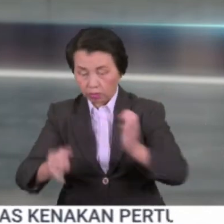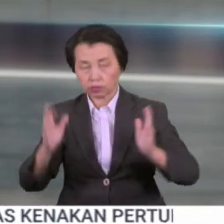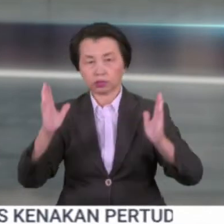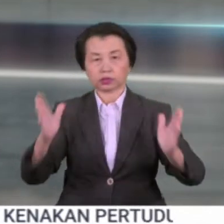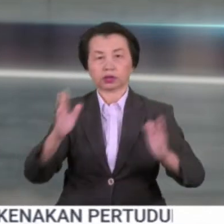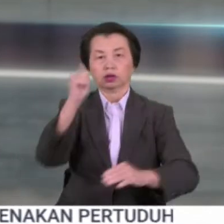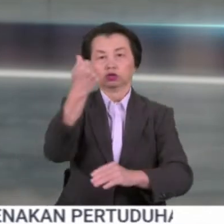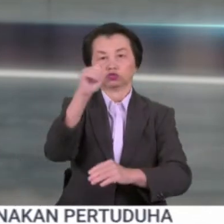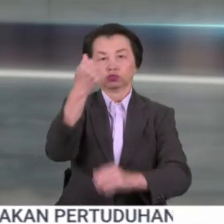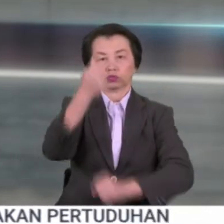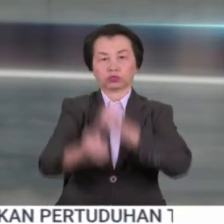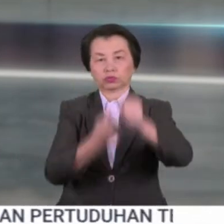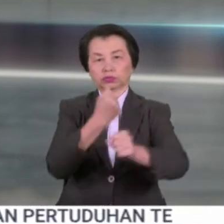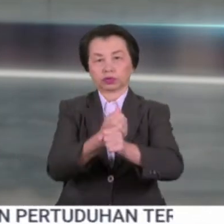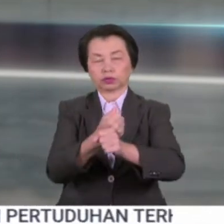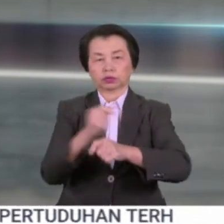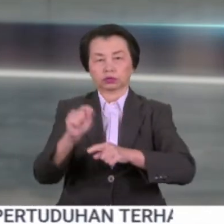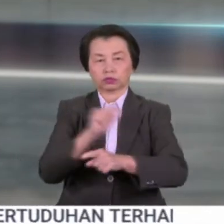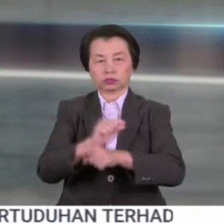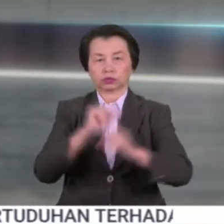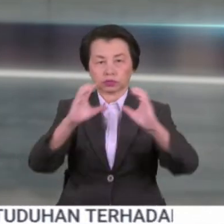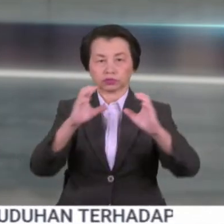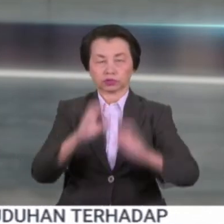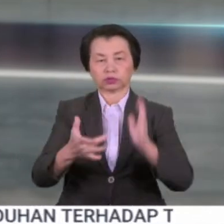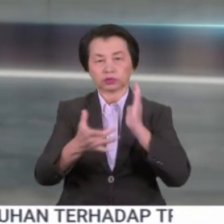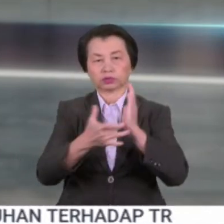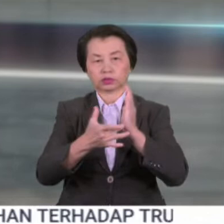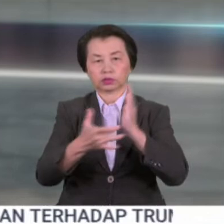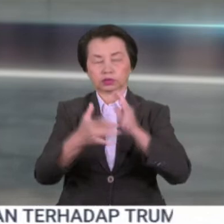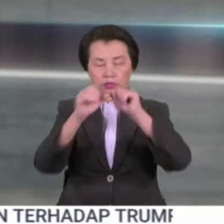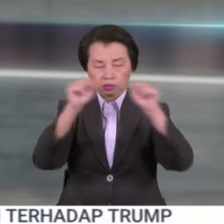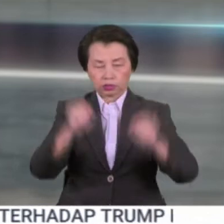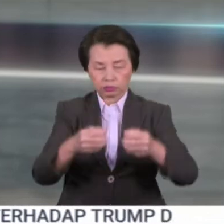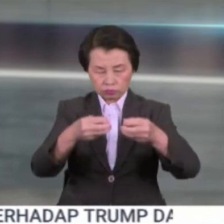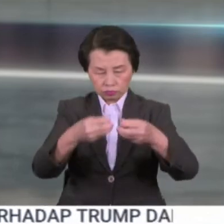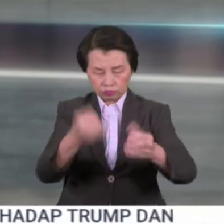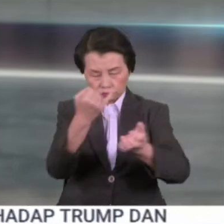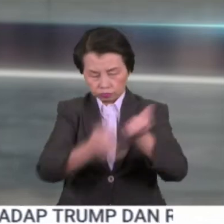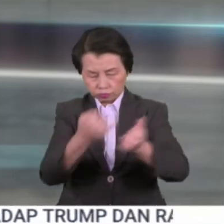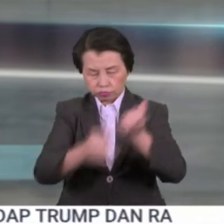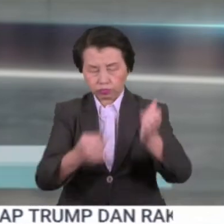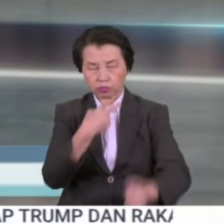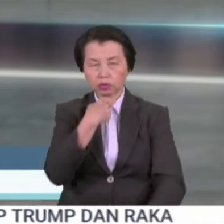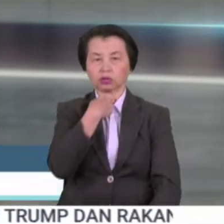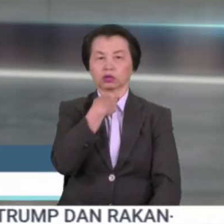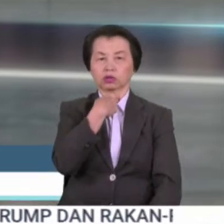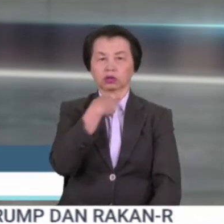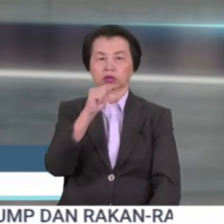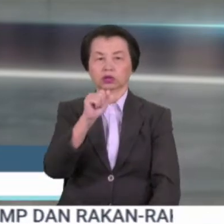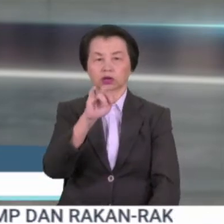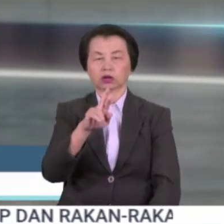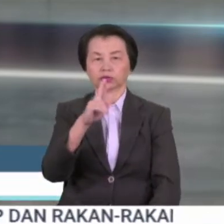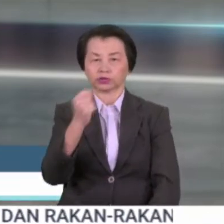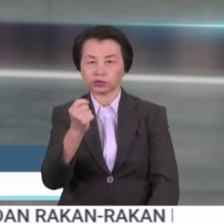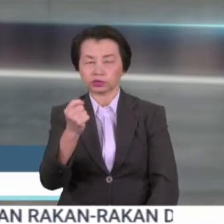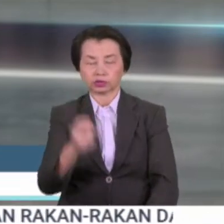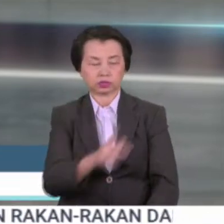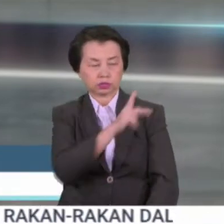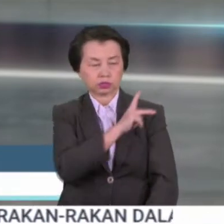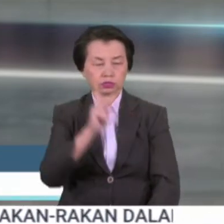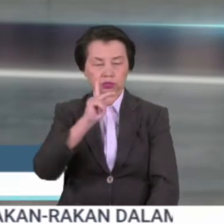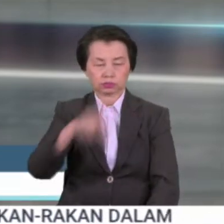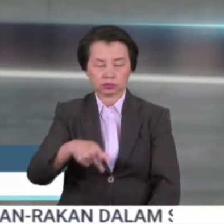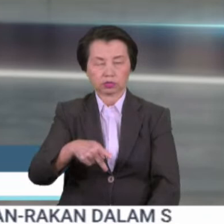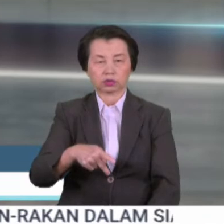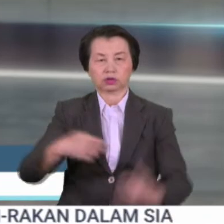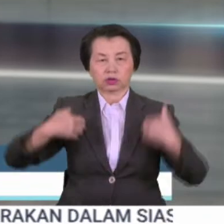tempo 10 tahun menggunakan kaidah teknologi sistem pembiakan terbantu erc menurut ketua pengarah